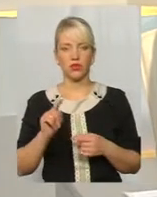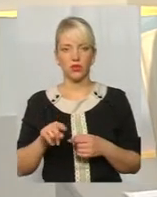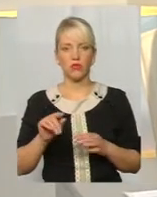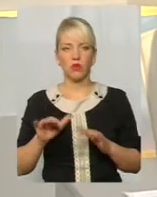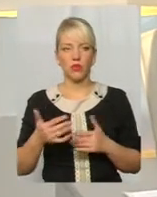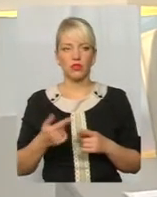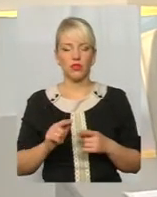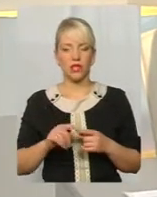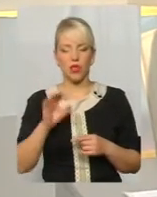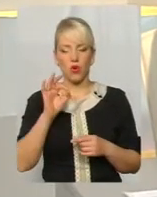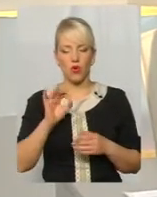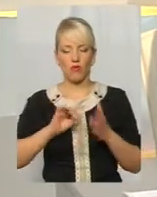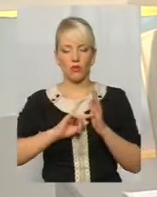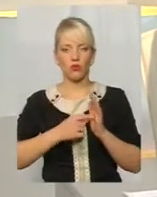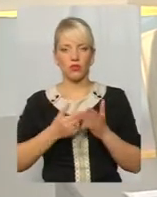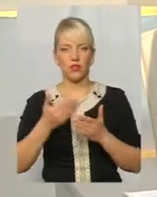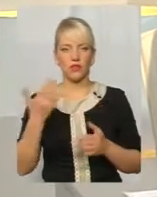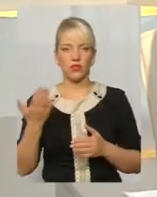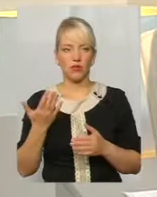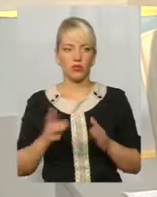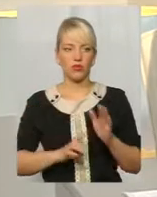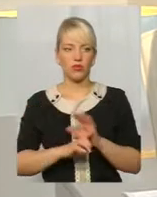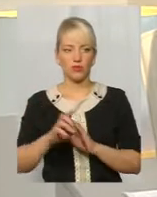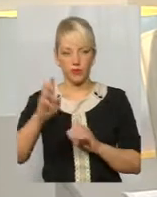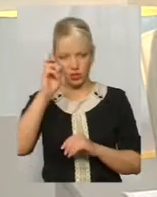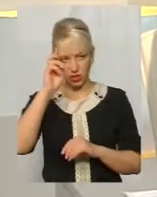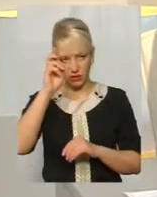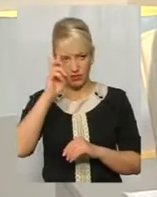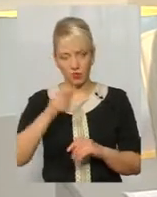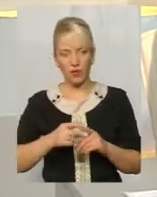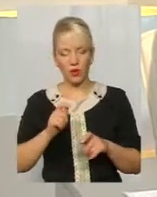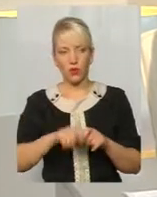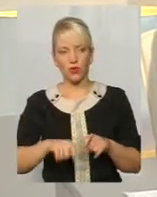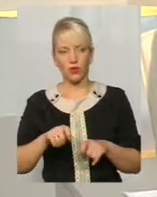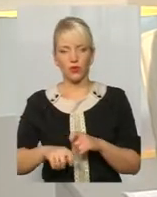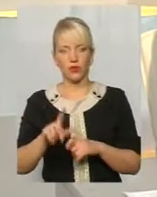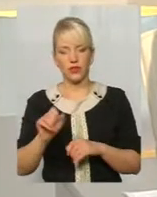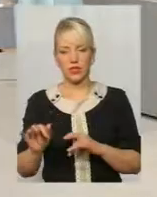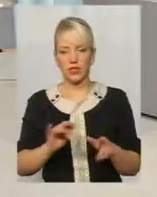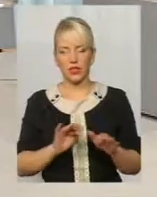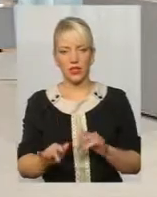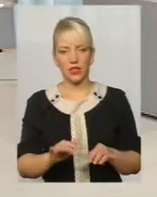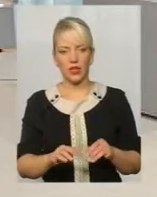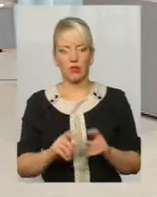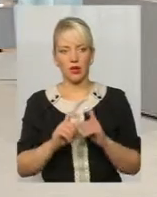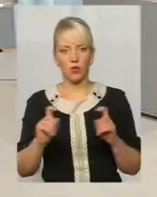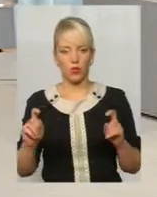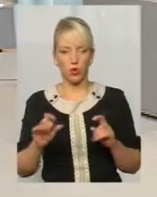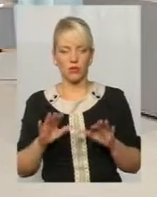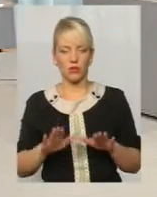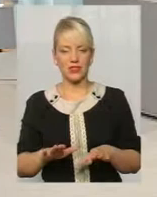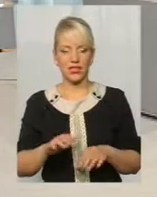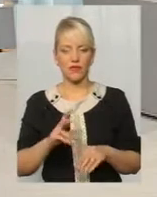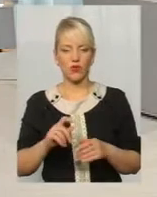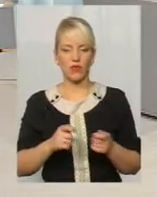та нульова точка, від якої розпочалося в державі, ну, скажімо, контроль за діями органів і місцевої